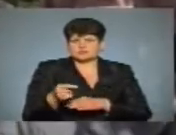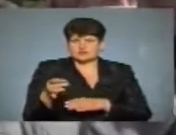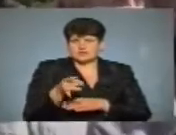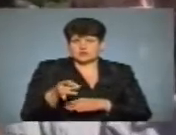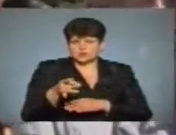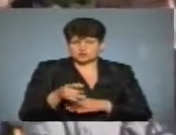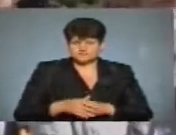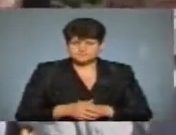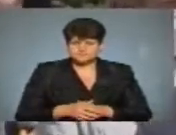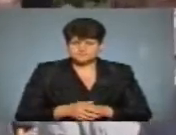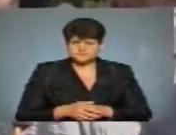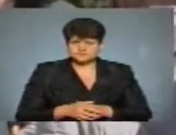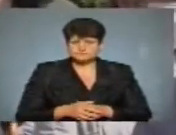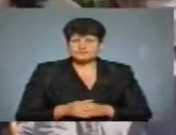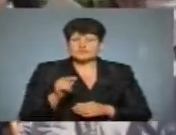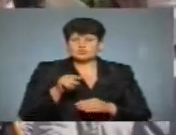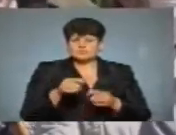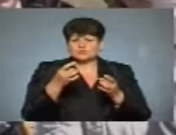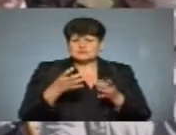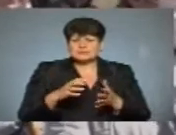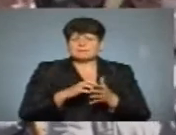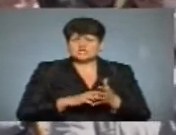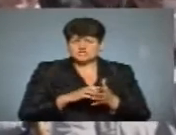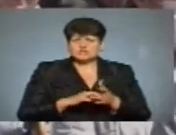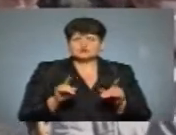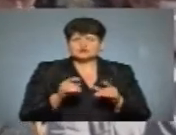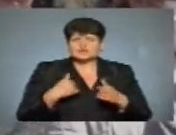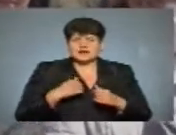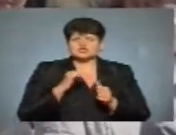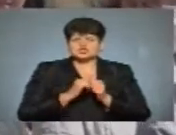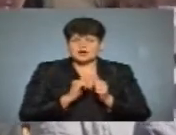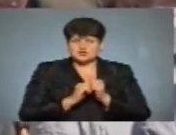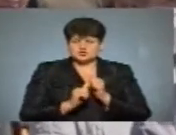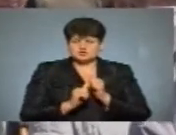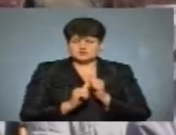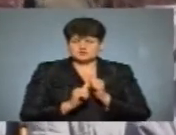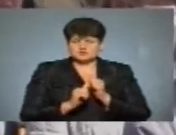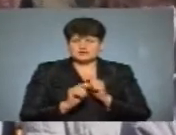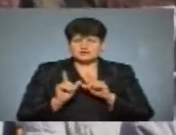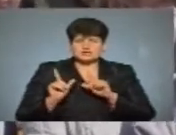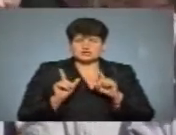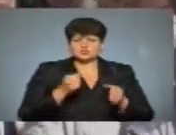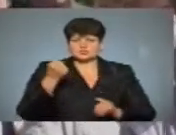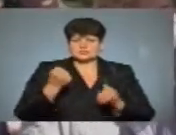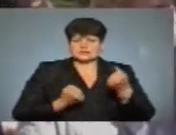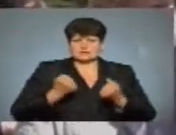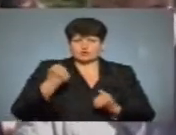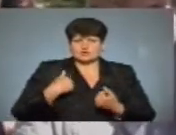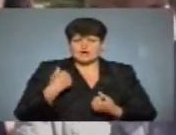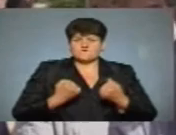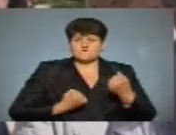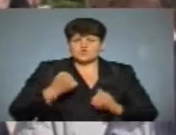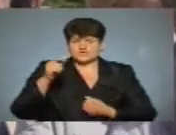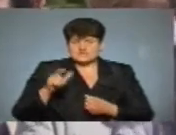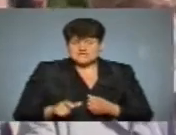Тернопільського району. По тій простій причині, що я часто їжджу за кермом, я водій, так, і